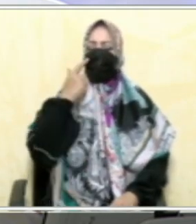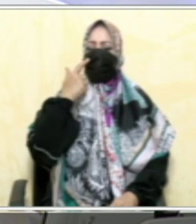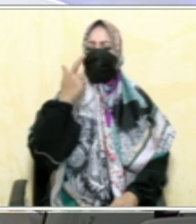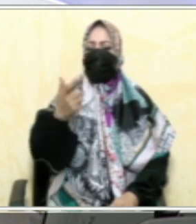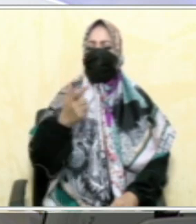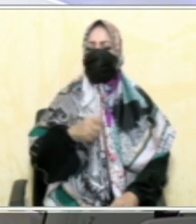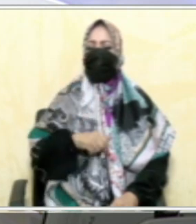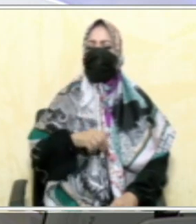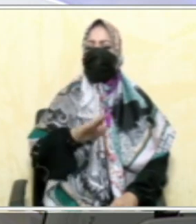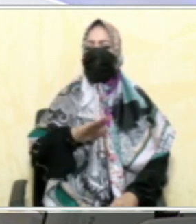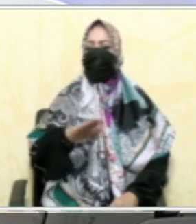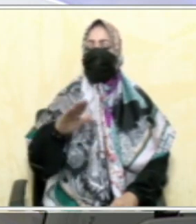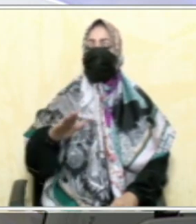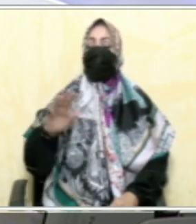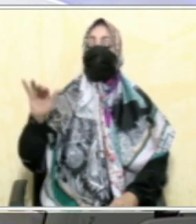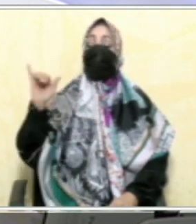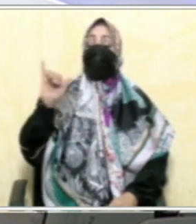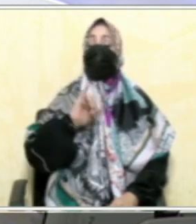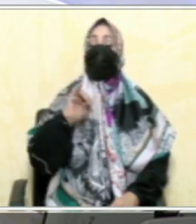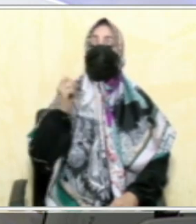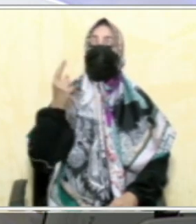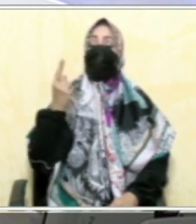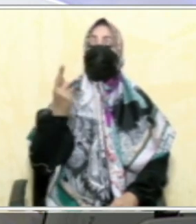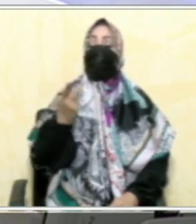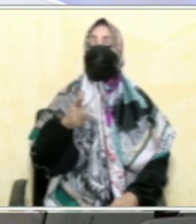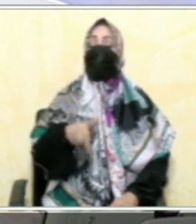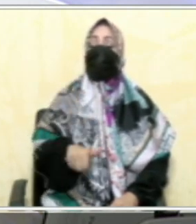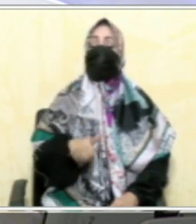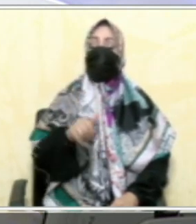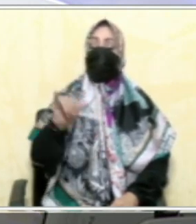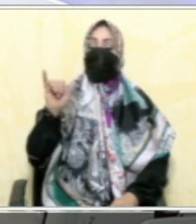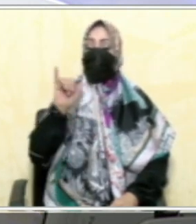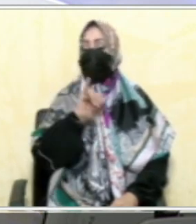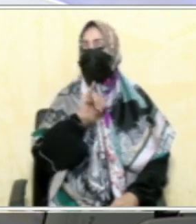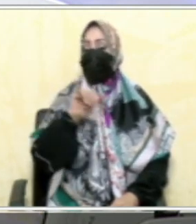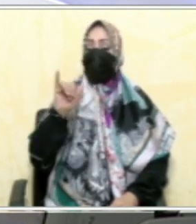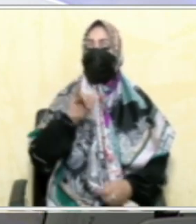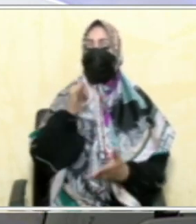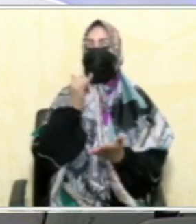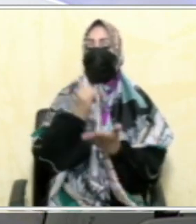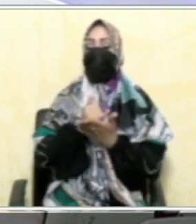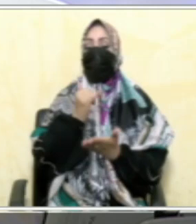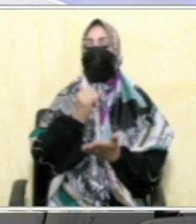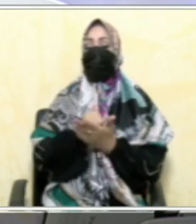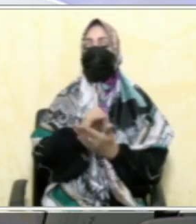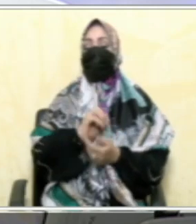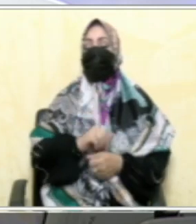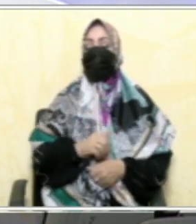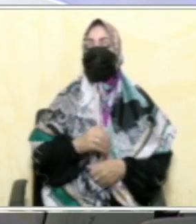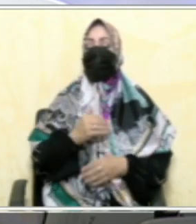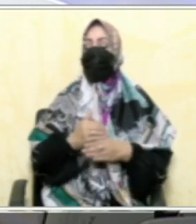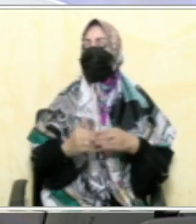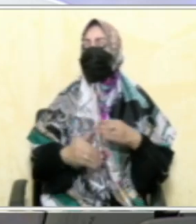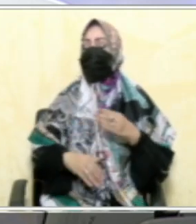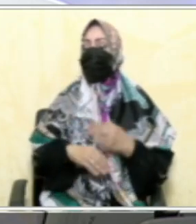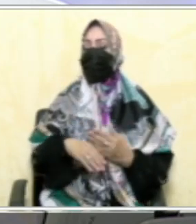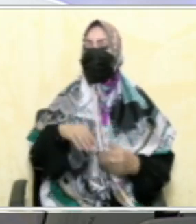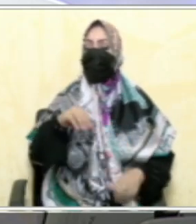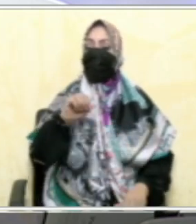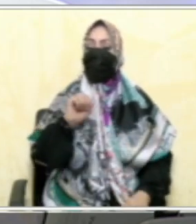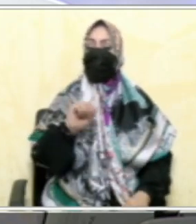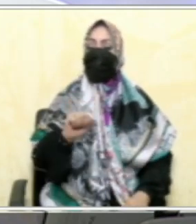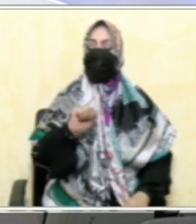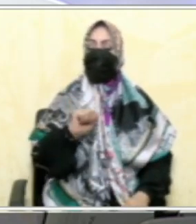الطالب. فإن كان أساسه جيداً تجد الطالب يعني إذا اجتاز